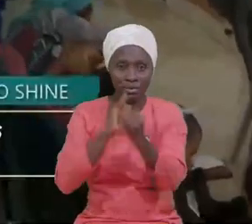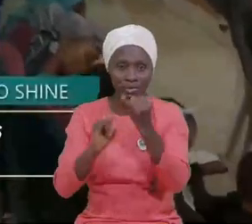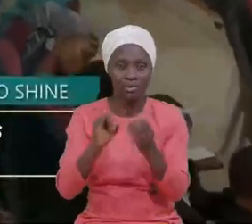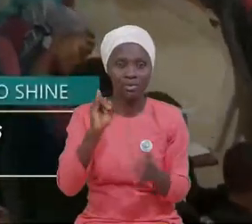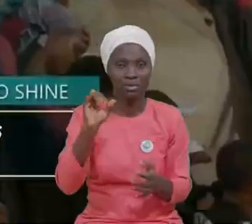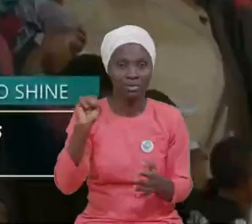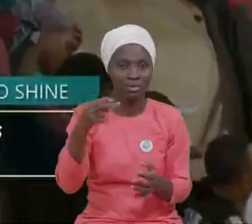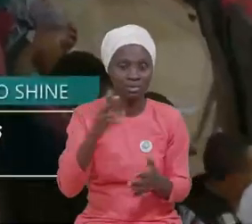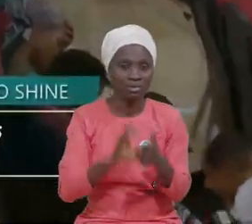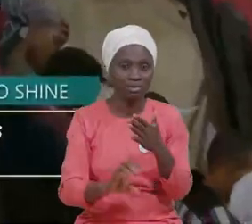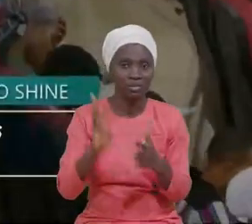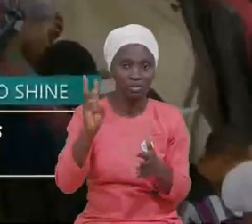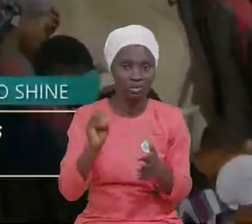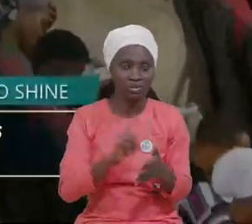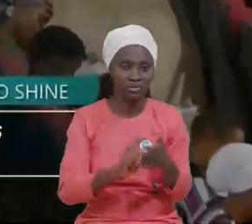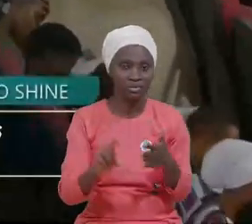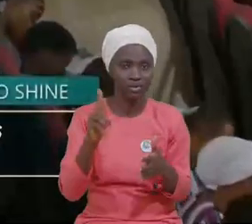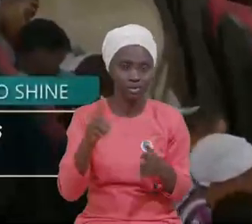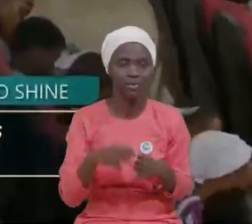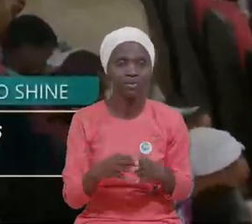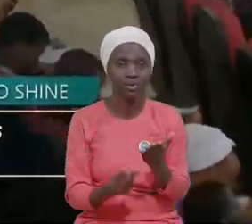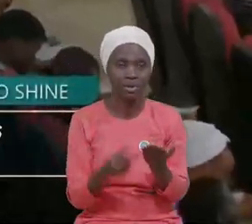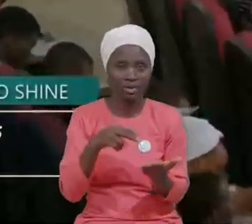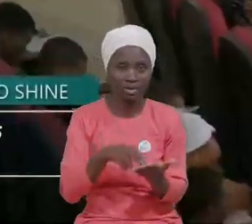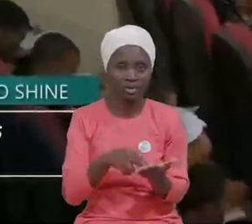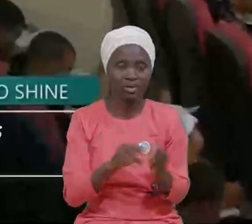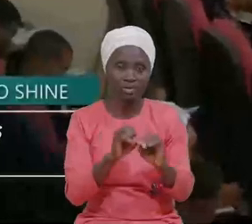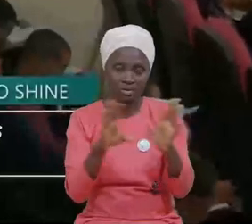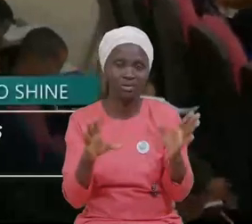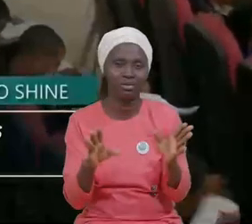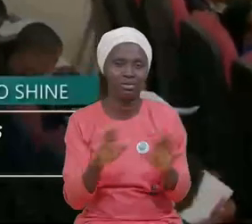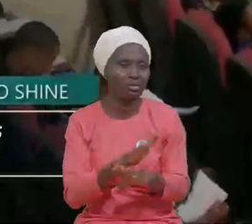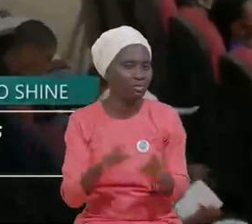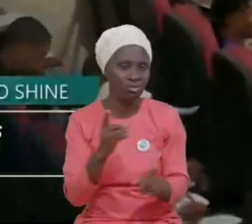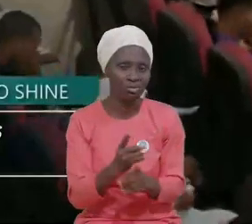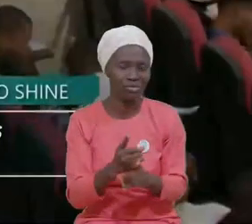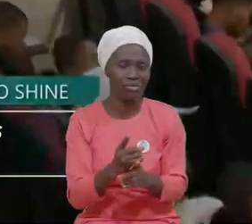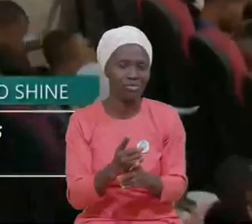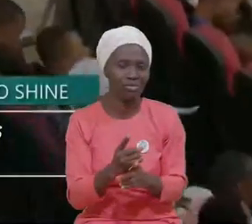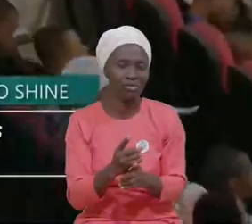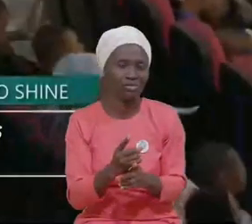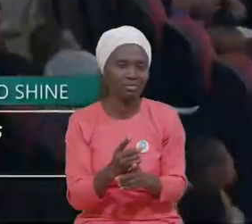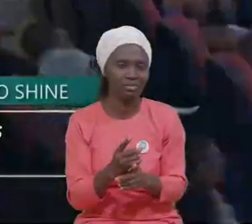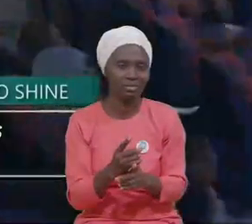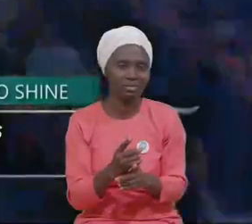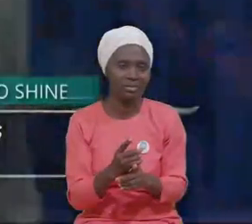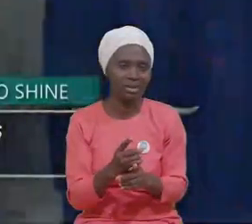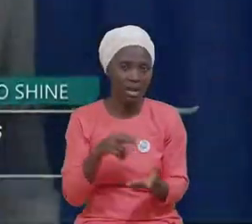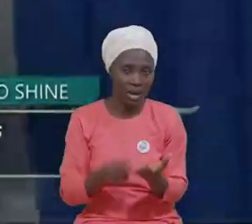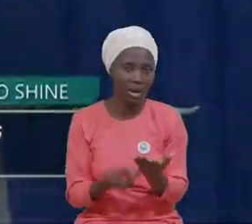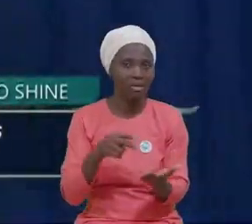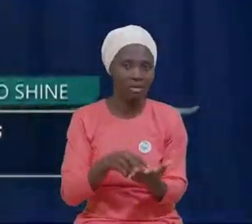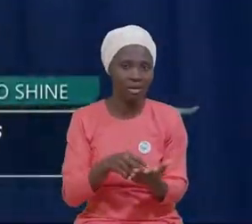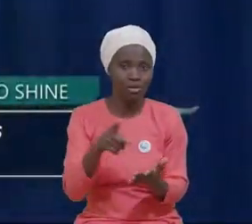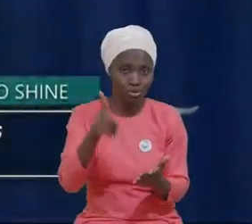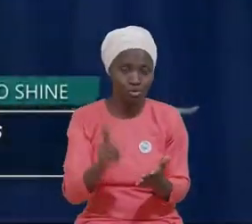chapitre 60, verset 1. Lève-toi, sois éclairé. Ce n'est pas de se lever seulement.